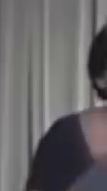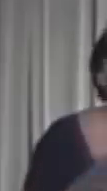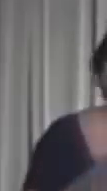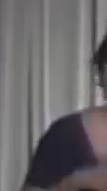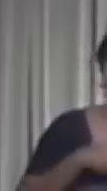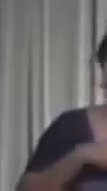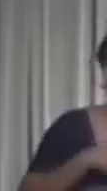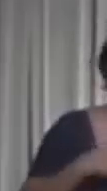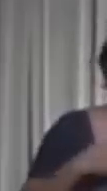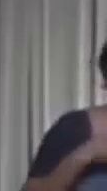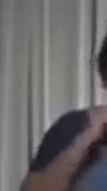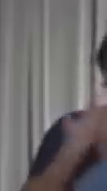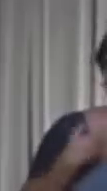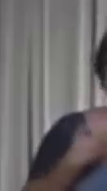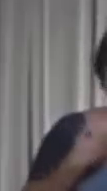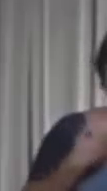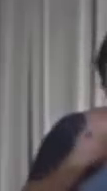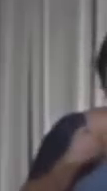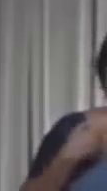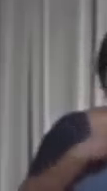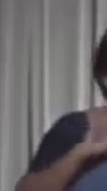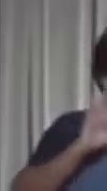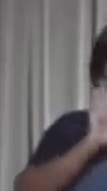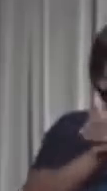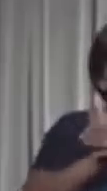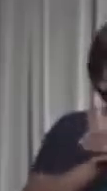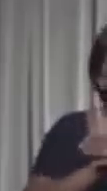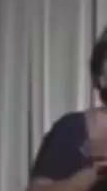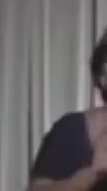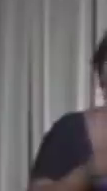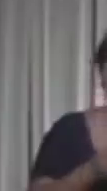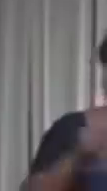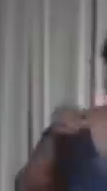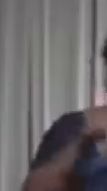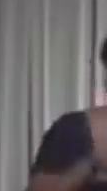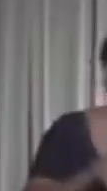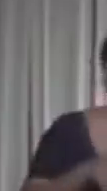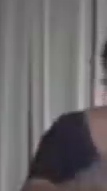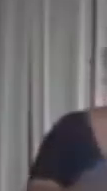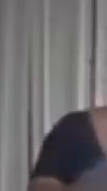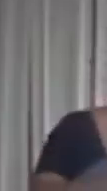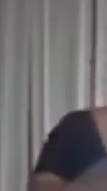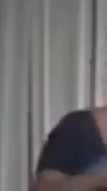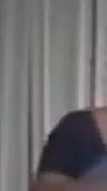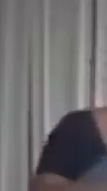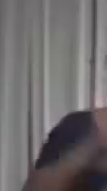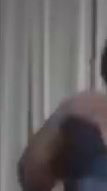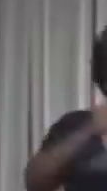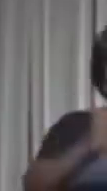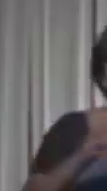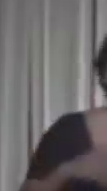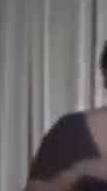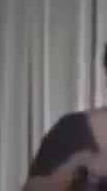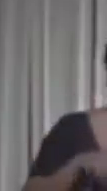உங்களோடும் ஆட்சியின் பங்காளிகளாக இருந்திருக்கிறோம், இவர்களோடும் ஆட்சியின் பங்காளிகளாக இருந்திருக்கிறோம்? எல்லா காலத்திலும் நாங்கள் நியாயத்துக்காக